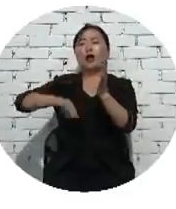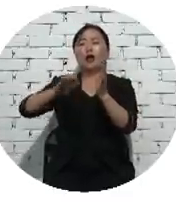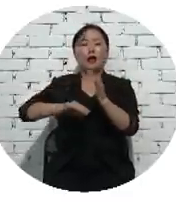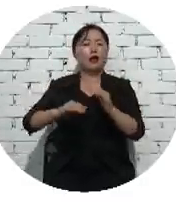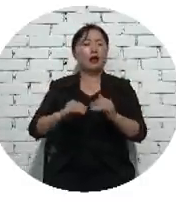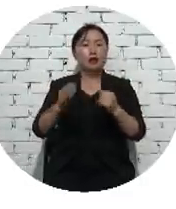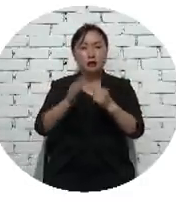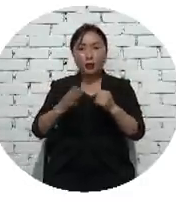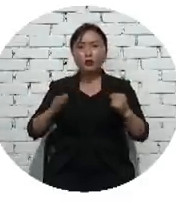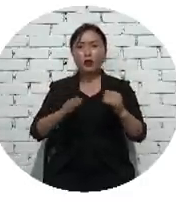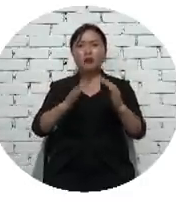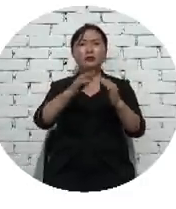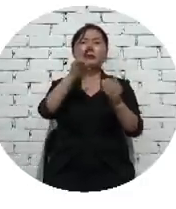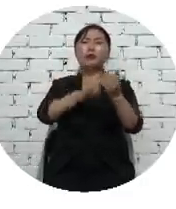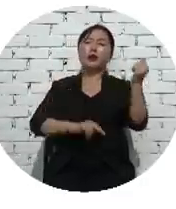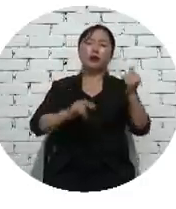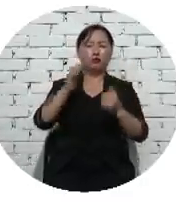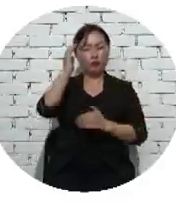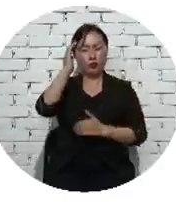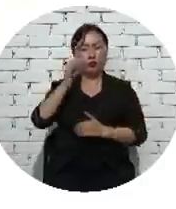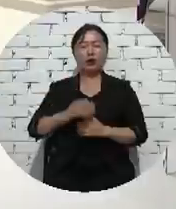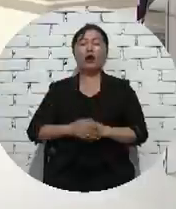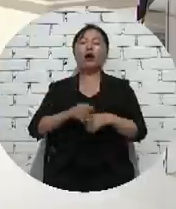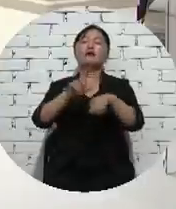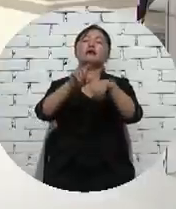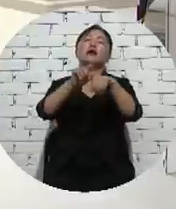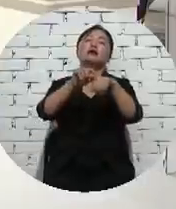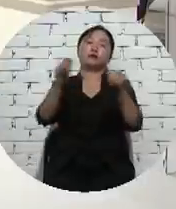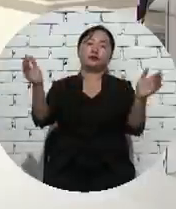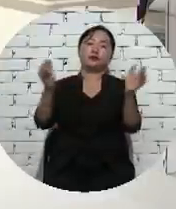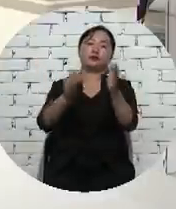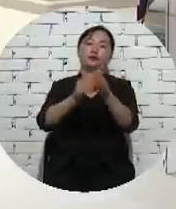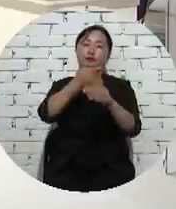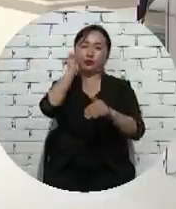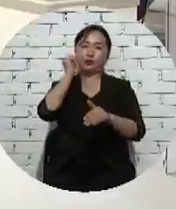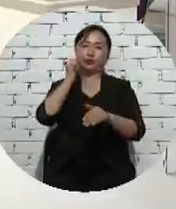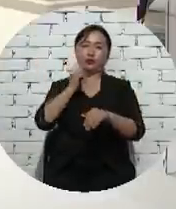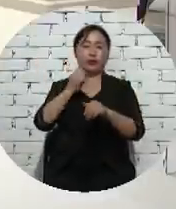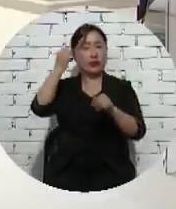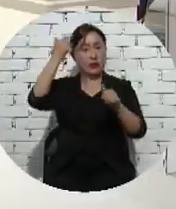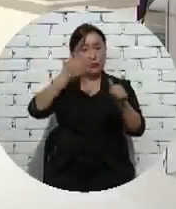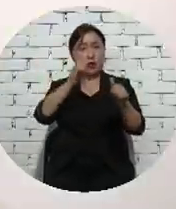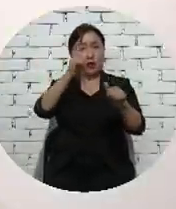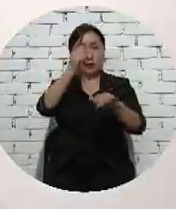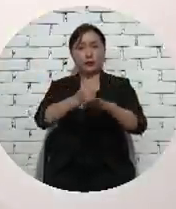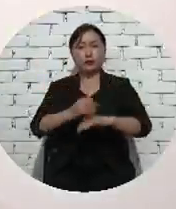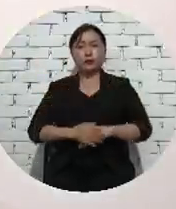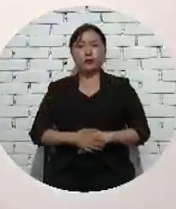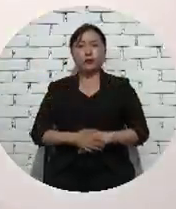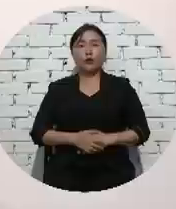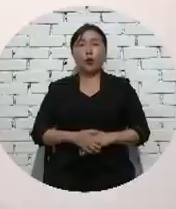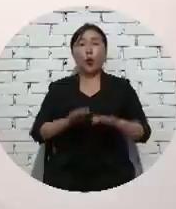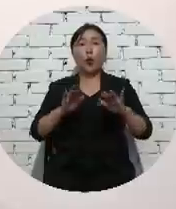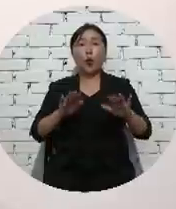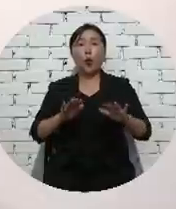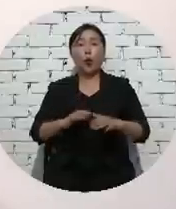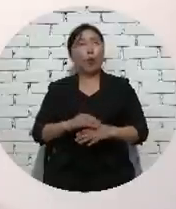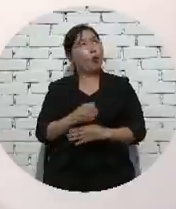나온다. 네. 알겠습니다. 시간이 거진 다 됐습니다. 네네. 질문 하나 더 있어요. 네네. 오늘은 도리도리 안